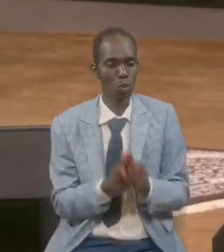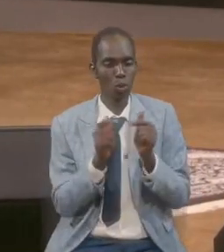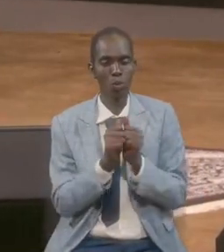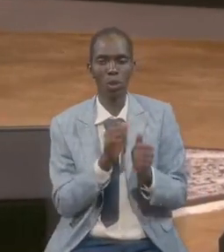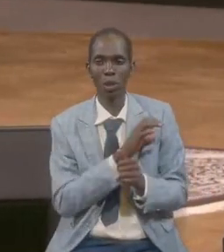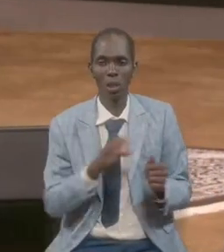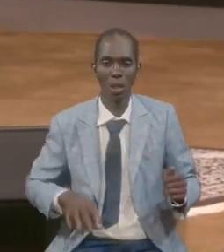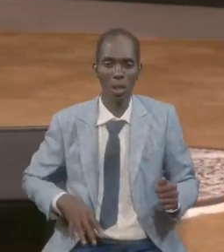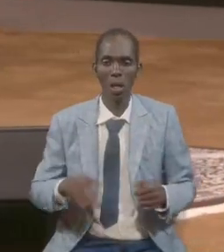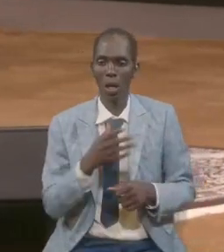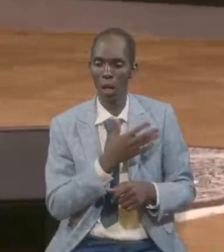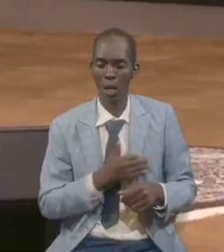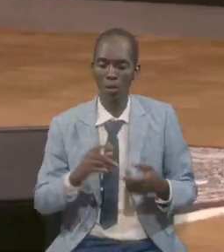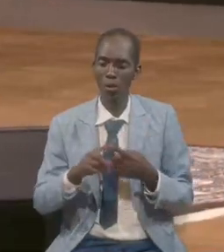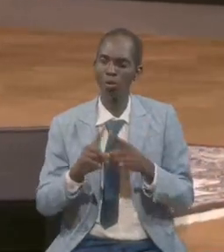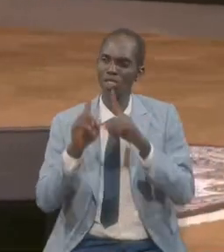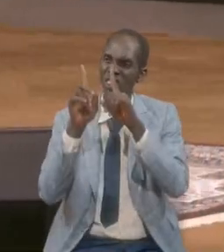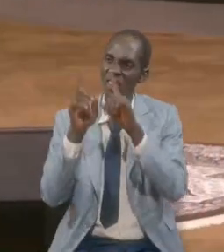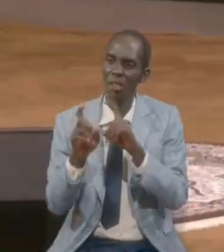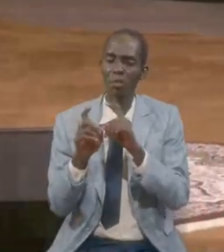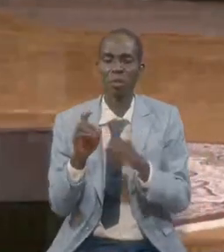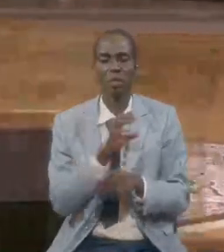Et si un tentateur, une tentatrice